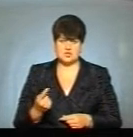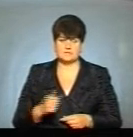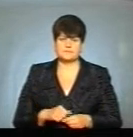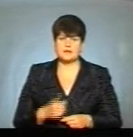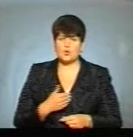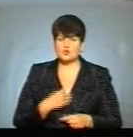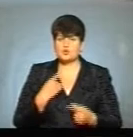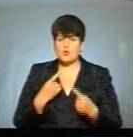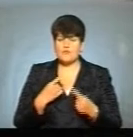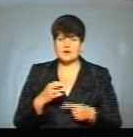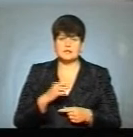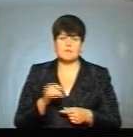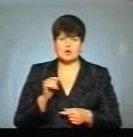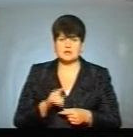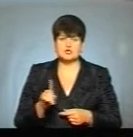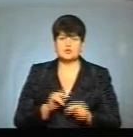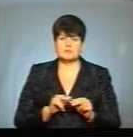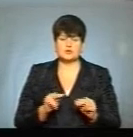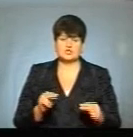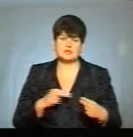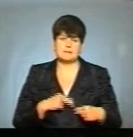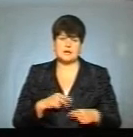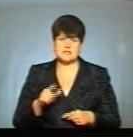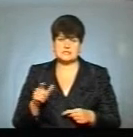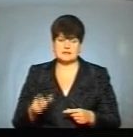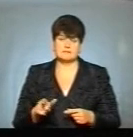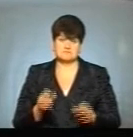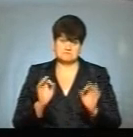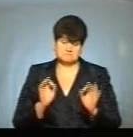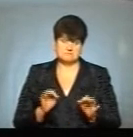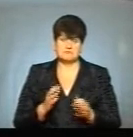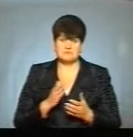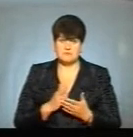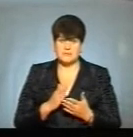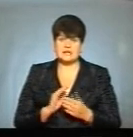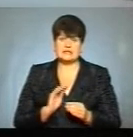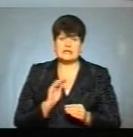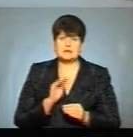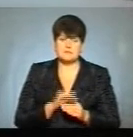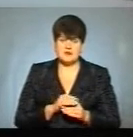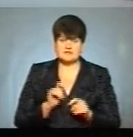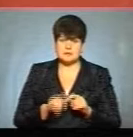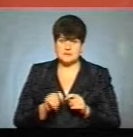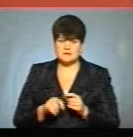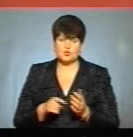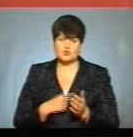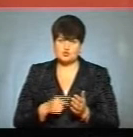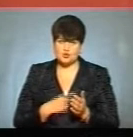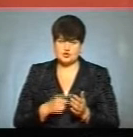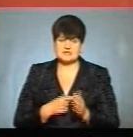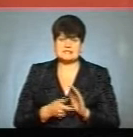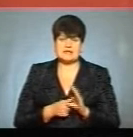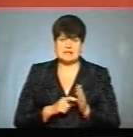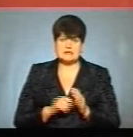хочу говорити про те, що педагогічні працівники, направду, мали надбавки за перевірку зошитів, за